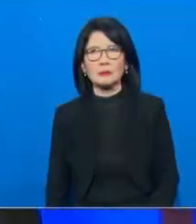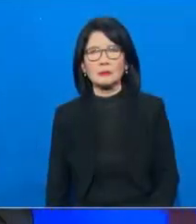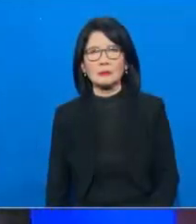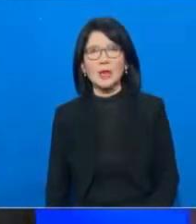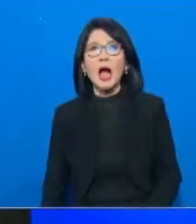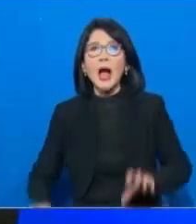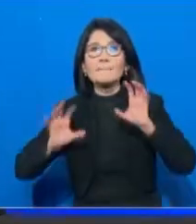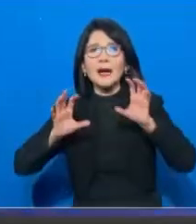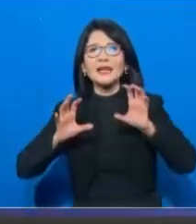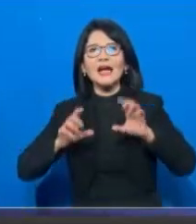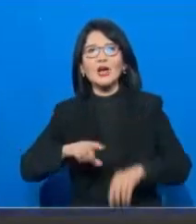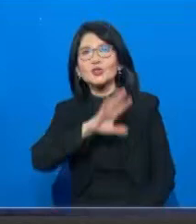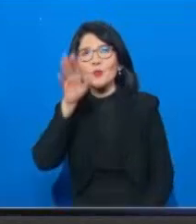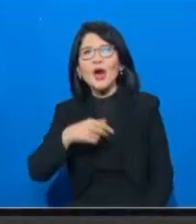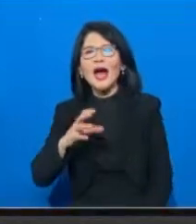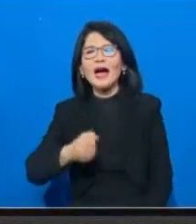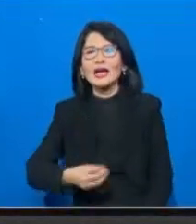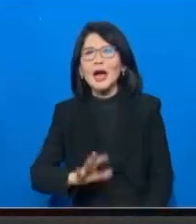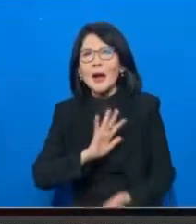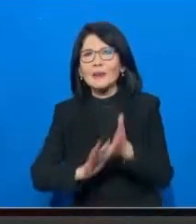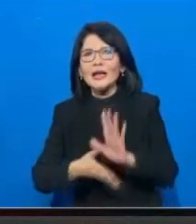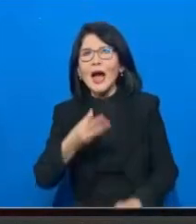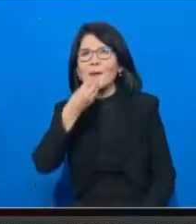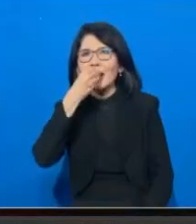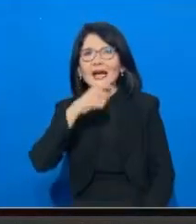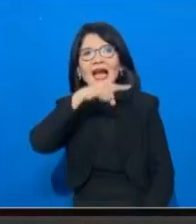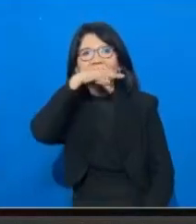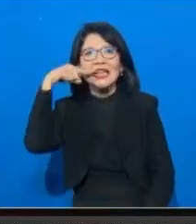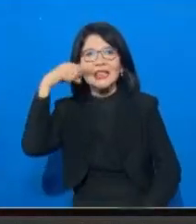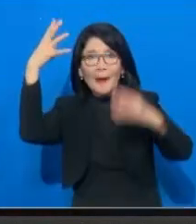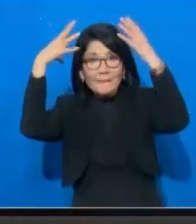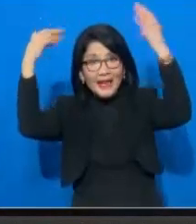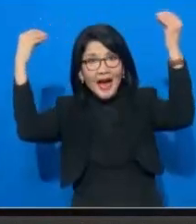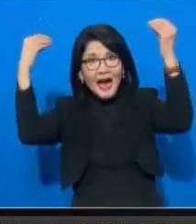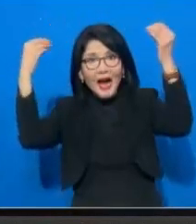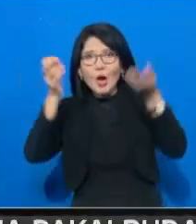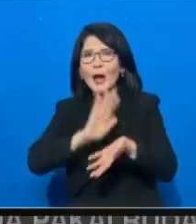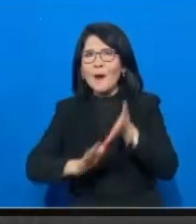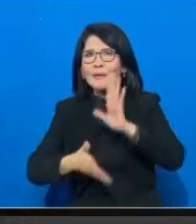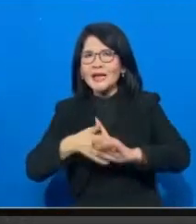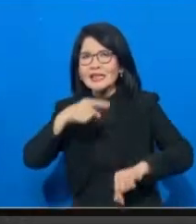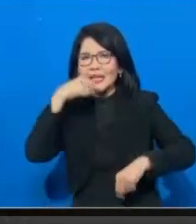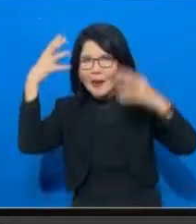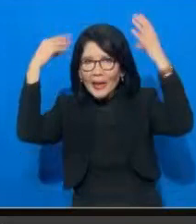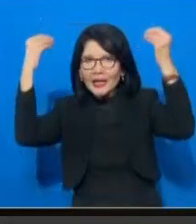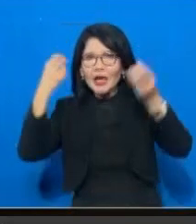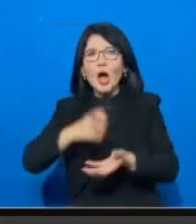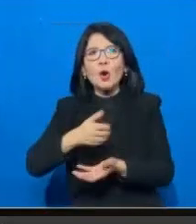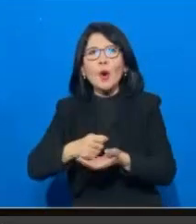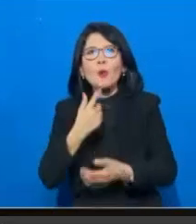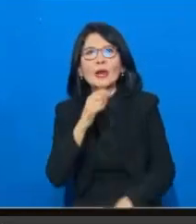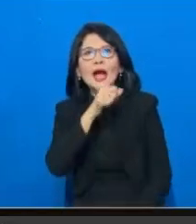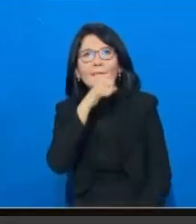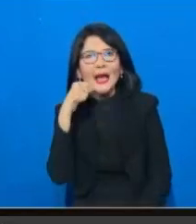Sebagian besar dari Anda pasti pernah menyantap hidangan khas Minang, yaitu sate padang. Anda mungkin pernah menemukan sate padang dengan kuah kental coklat